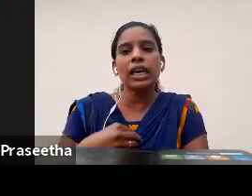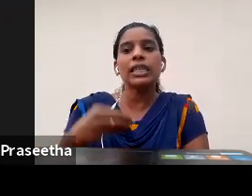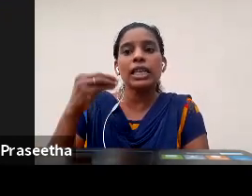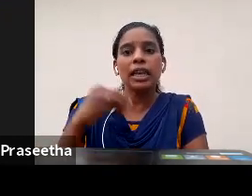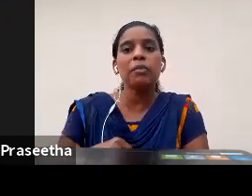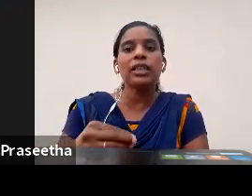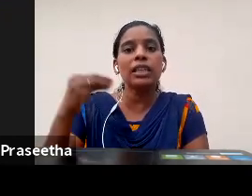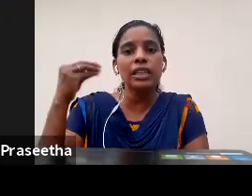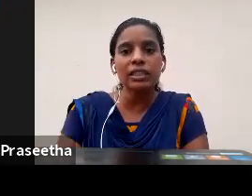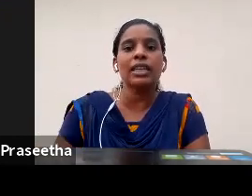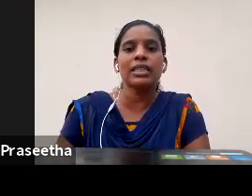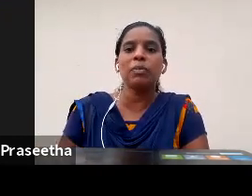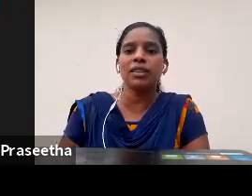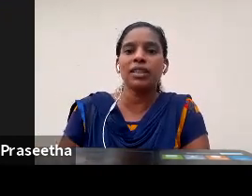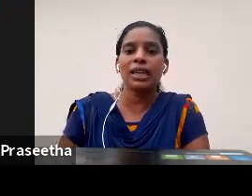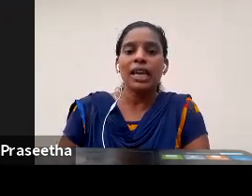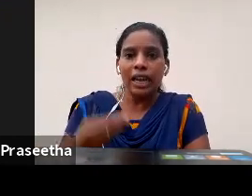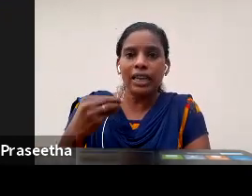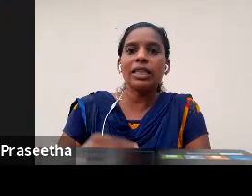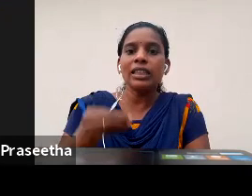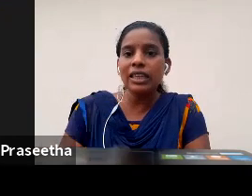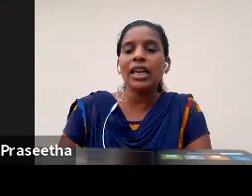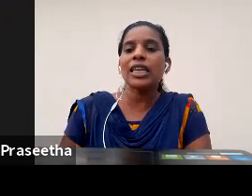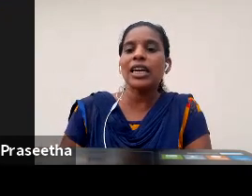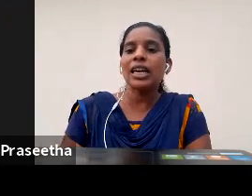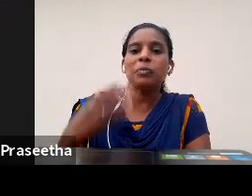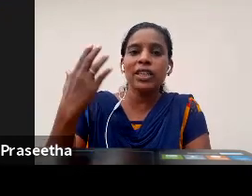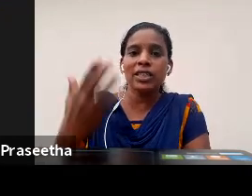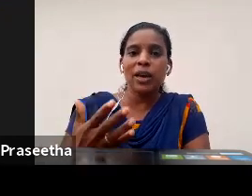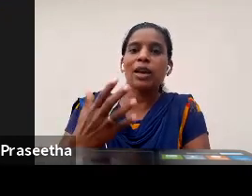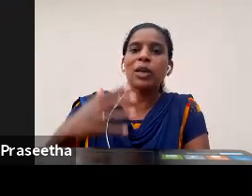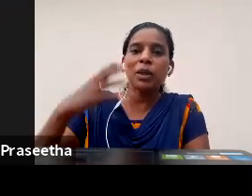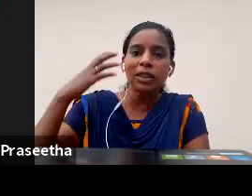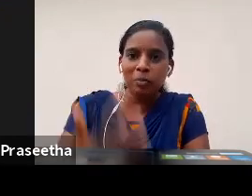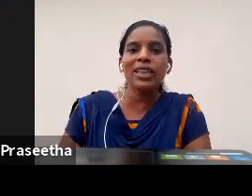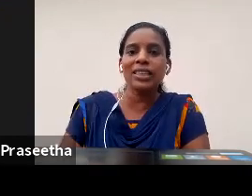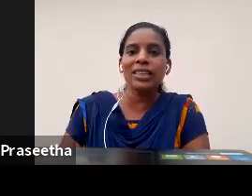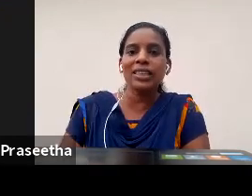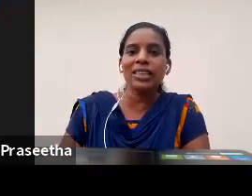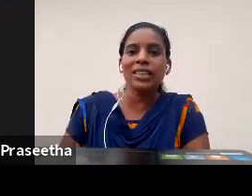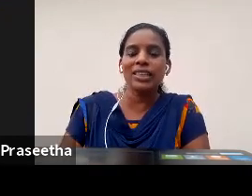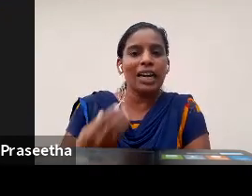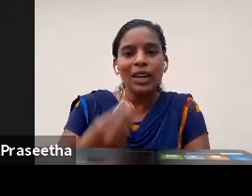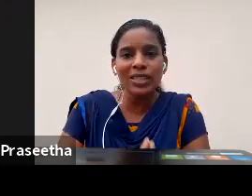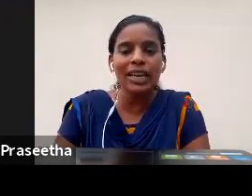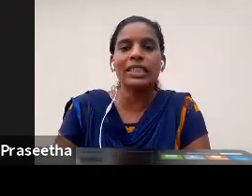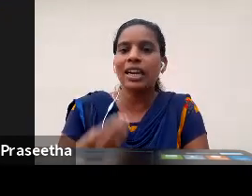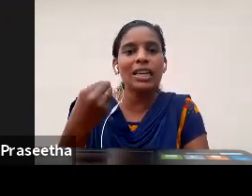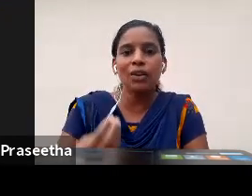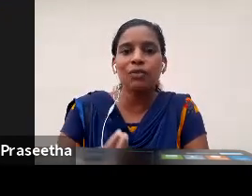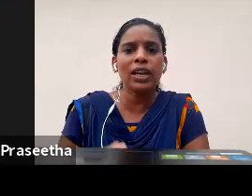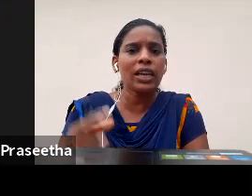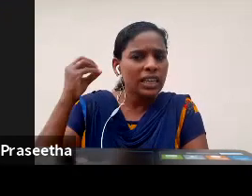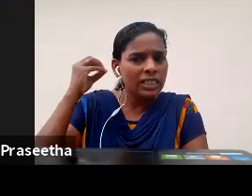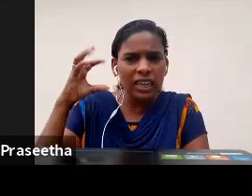എന്തിനാ ഞങ്ങളെ സൈൻ പറയുന്നതിൽ നിന്ന് തടസ്സപ്പെടുത്തുന്നത്, അല്ലെങ്കിൽ എന്തിനാണ് ഞങ്ങളെ സ്പീച്ച് പറയാൻ വേണ്ടി നിർബന്ധിക്കുന്നത്, ഞങ്ങളുടെ ലാംഗ്വേജ്